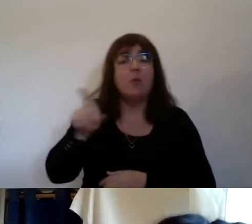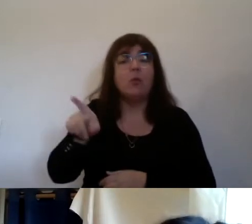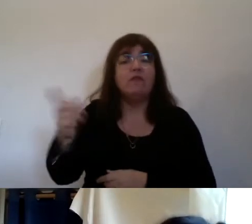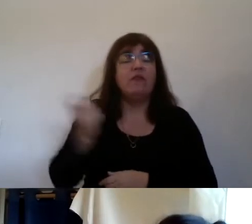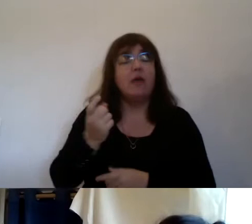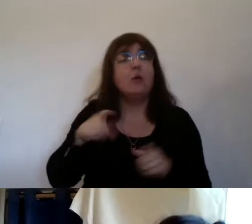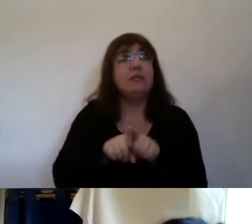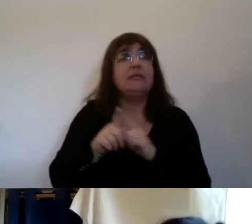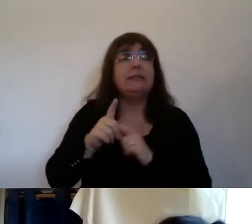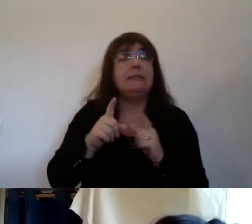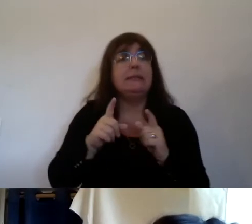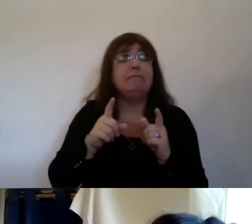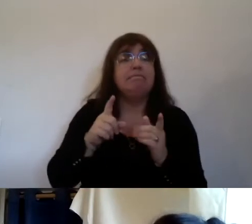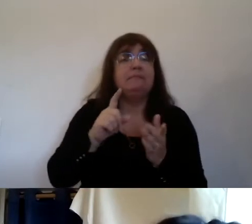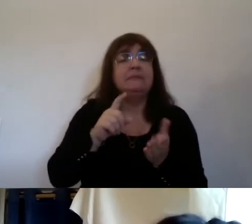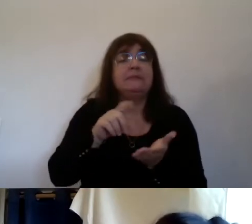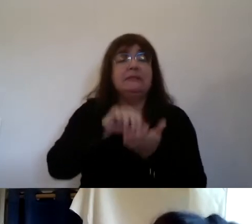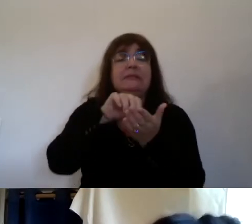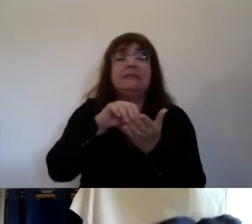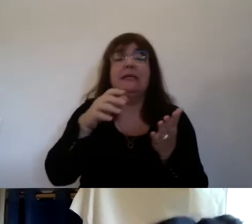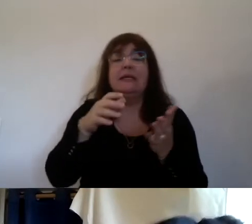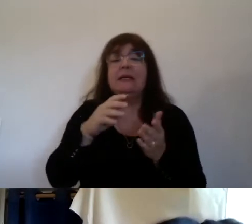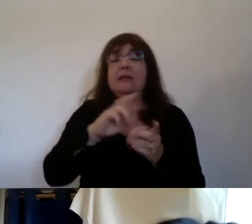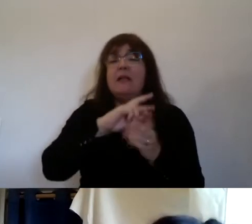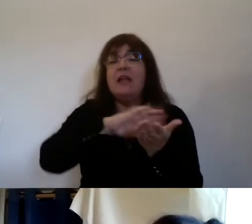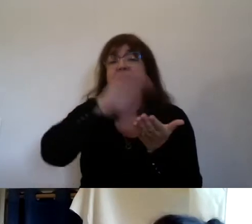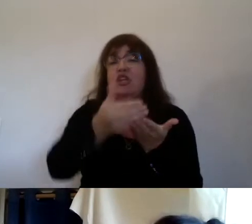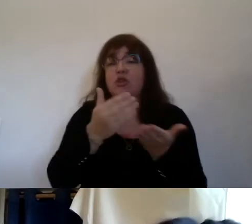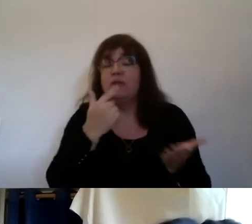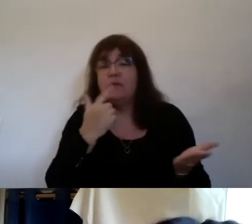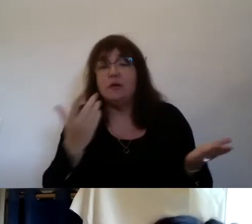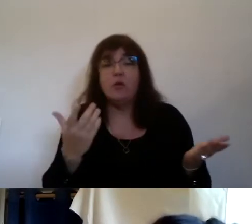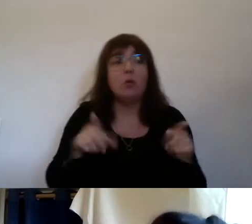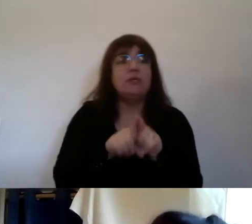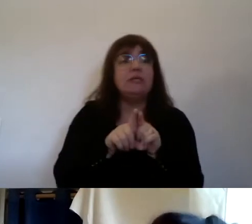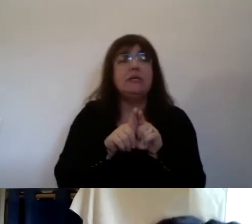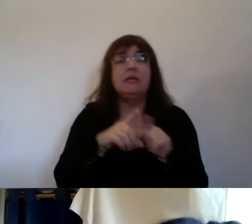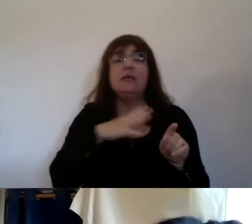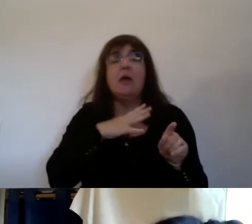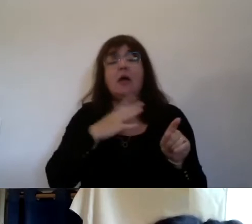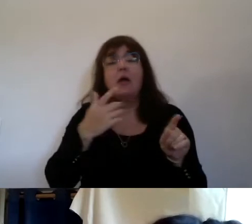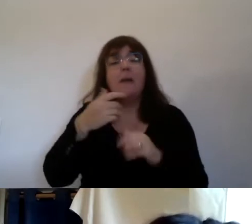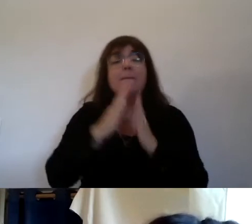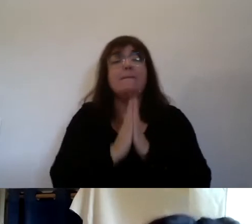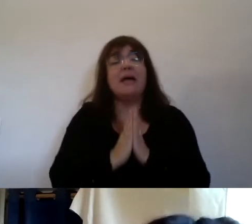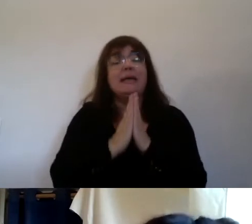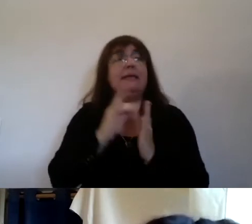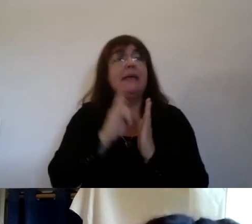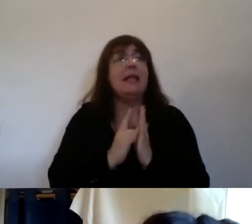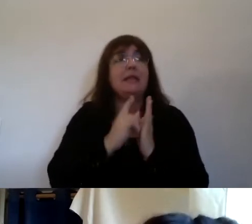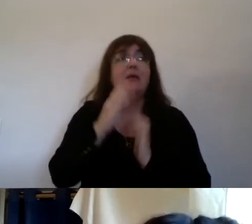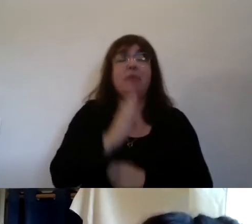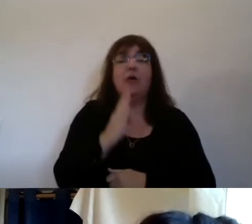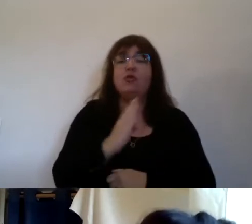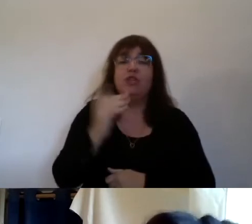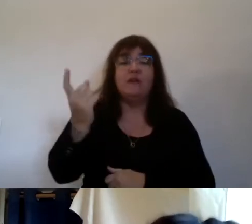l'industrie. Clotilde Rigal, aidante et gérontologue. Marie-Joseph Bérangier, chargée de médiation culturelle pour les publics adultes